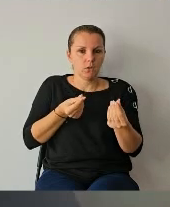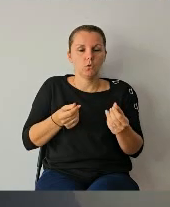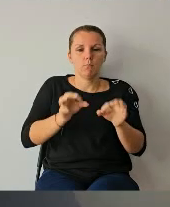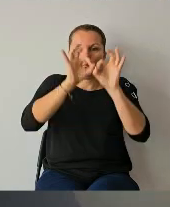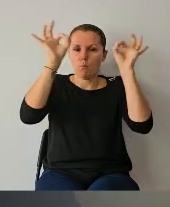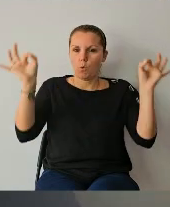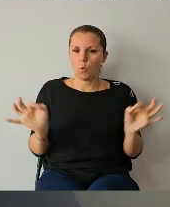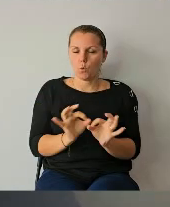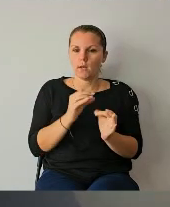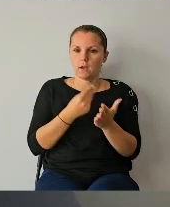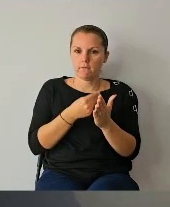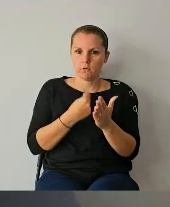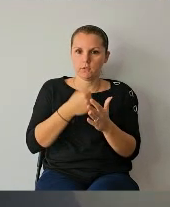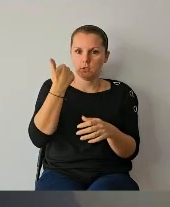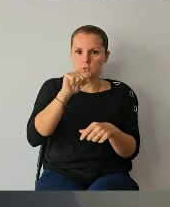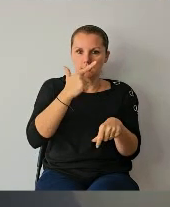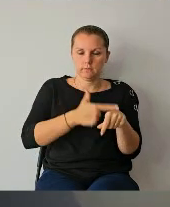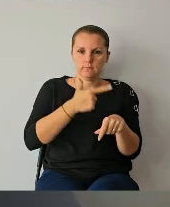kwotę